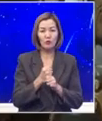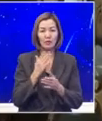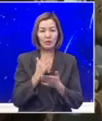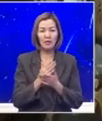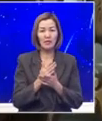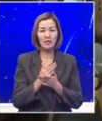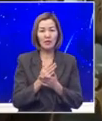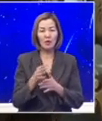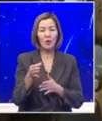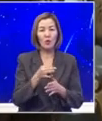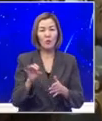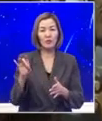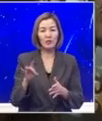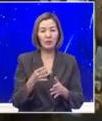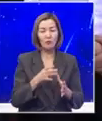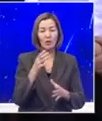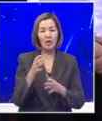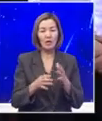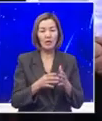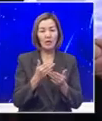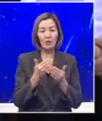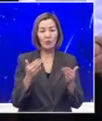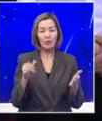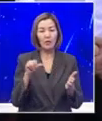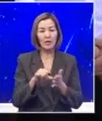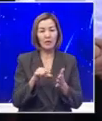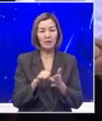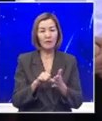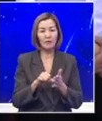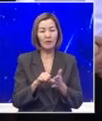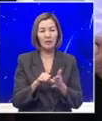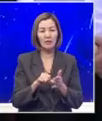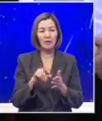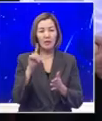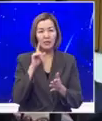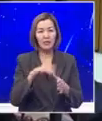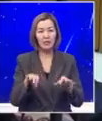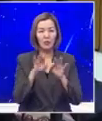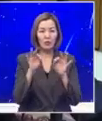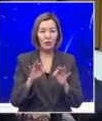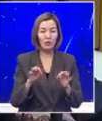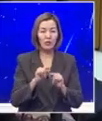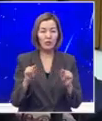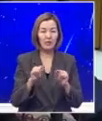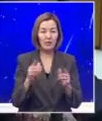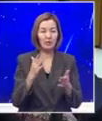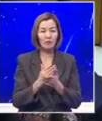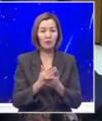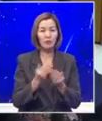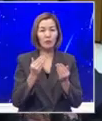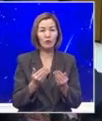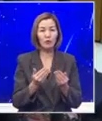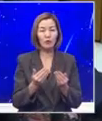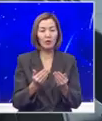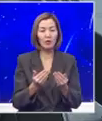Олар облыстық, республикалық, тіпті халықаралық көрмелерге қатысып, ұлттық әшекейді кеңінен насихаттап жүр. Міне бүгін сол он